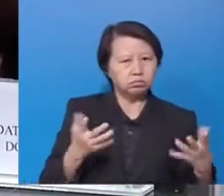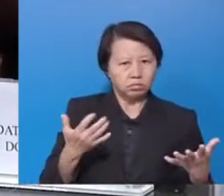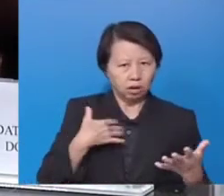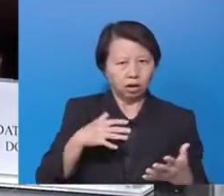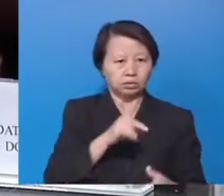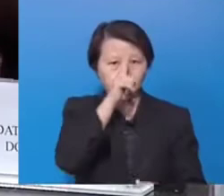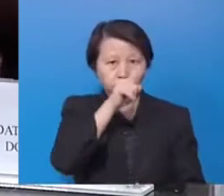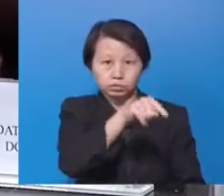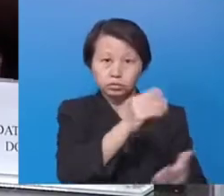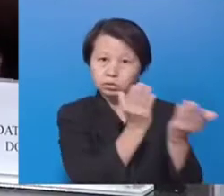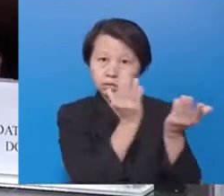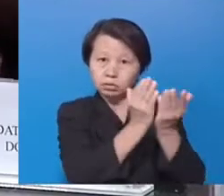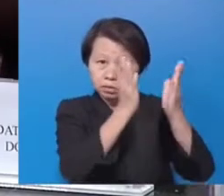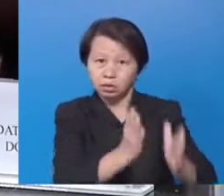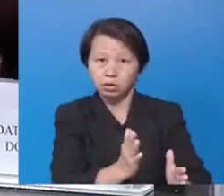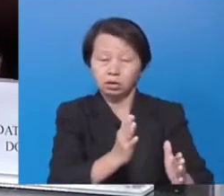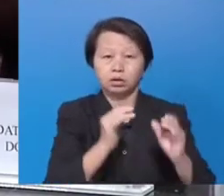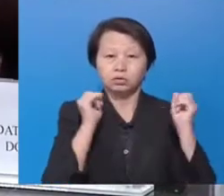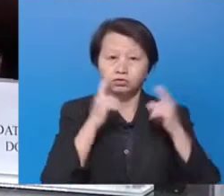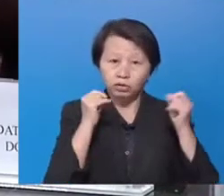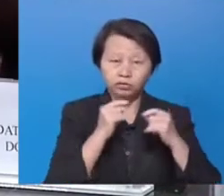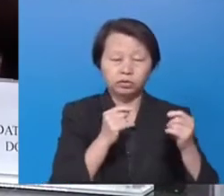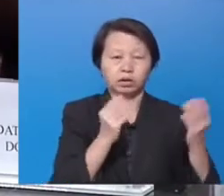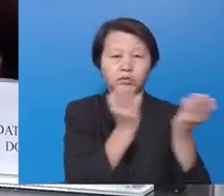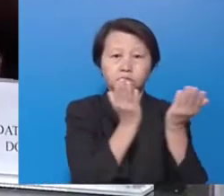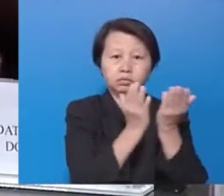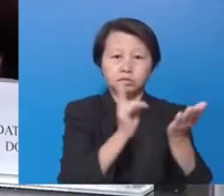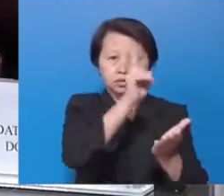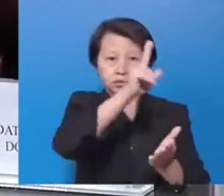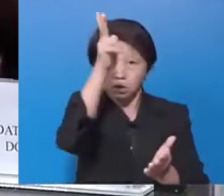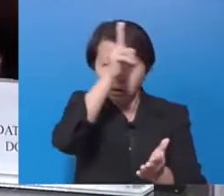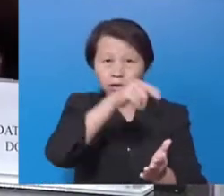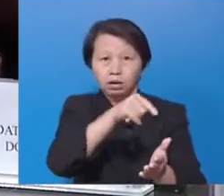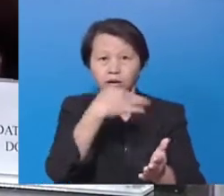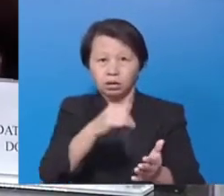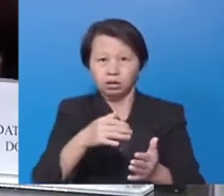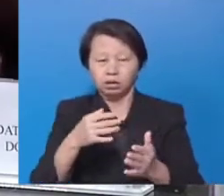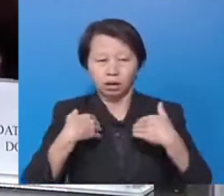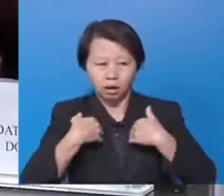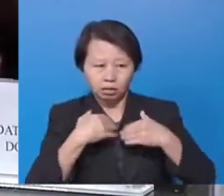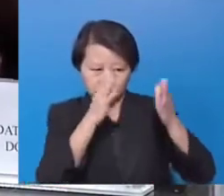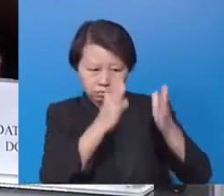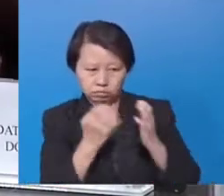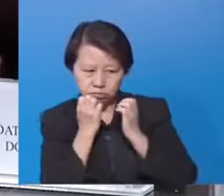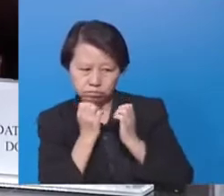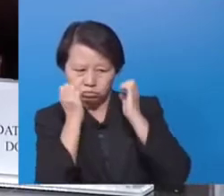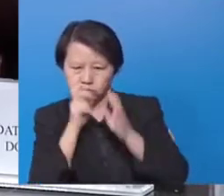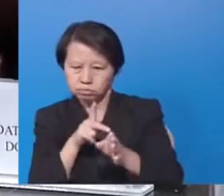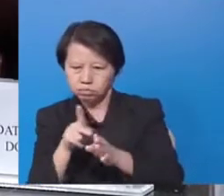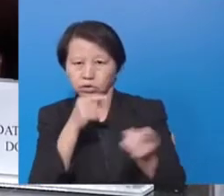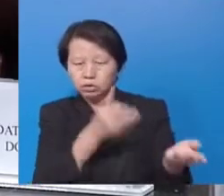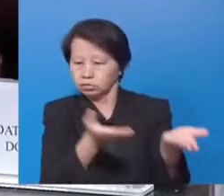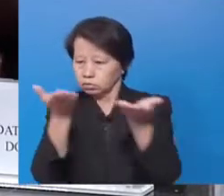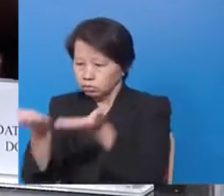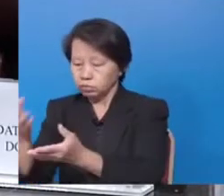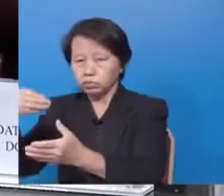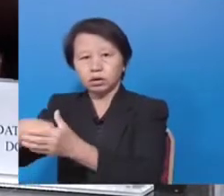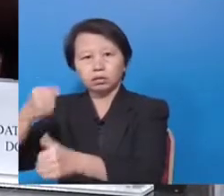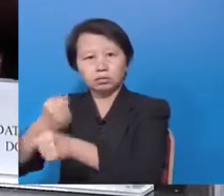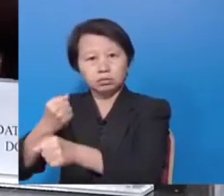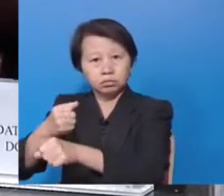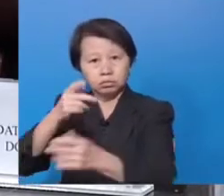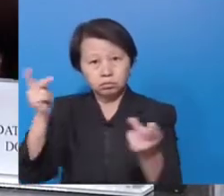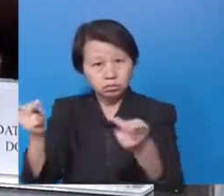juga ipts dalam melahirkan sumber tenaga manusia yang efisien kepada industri di dalam